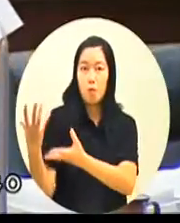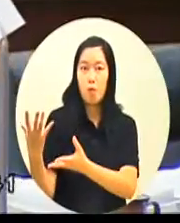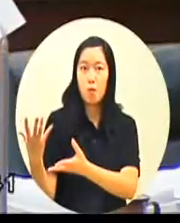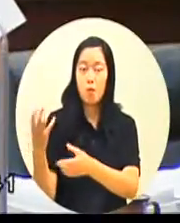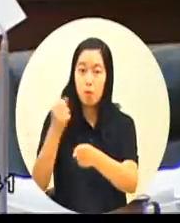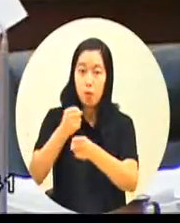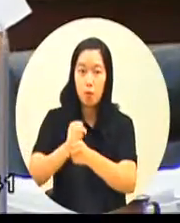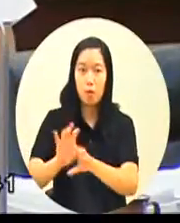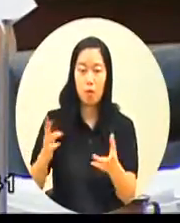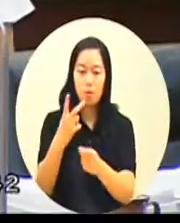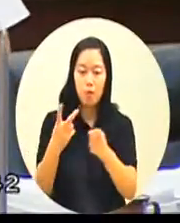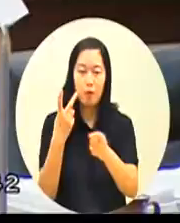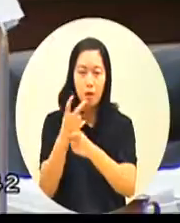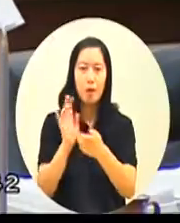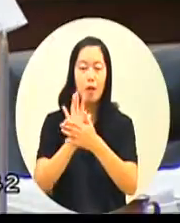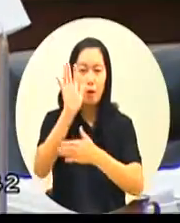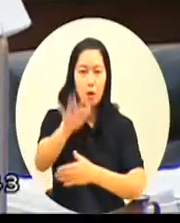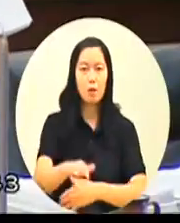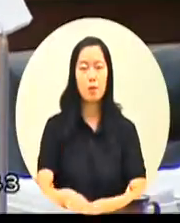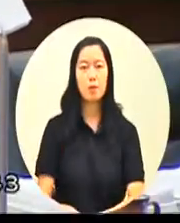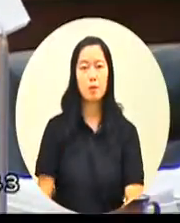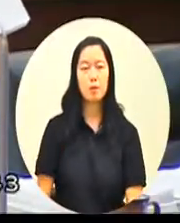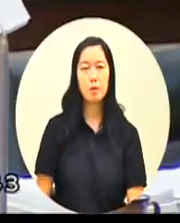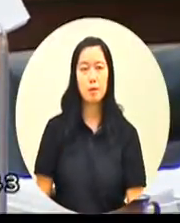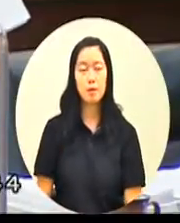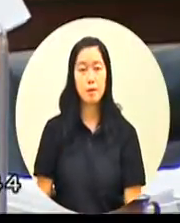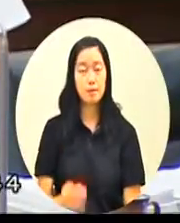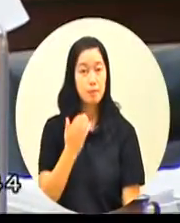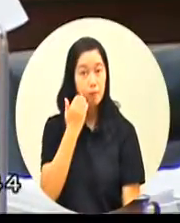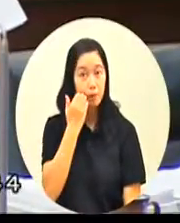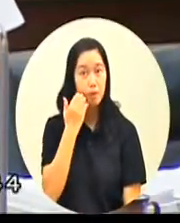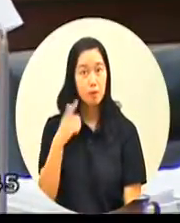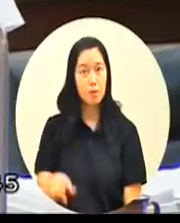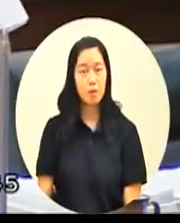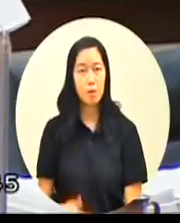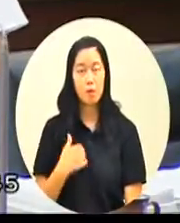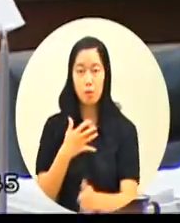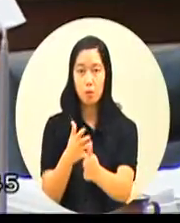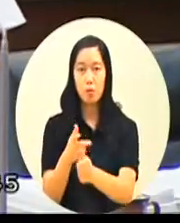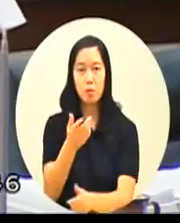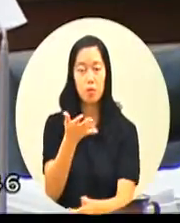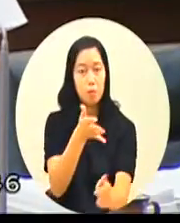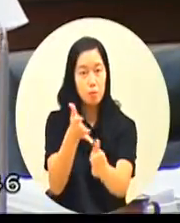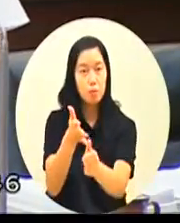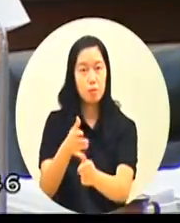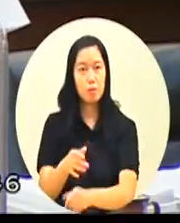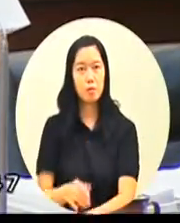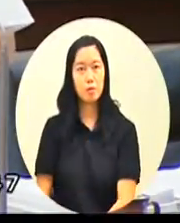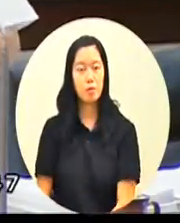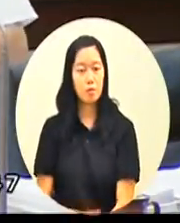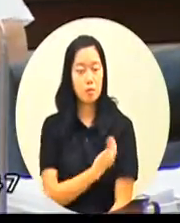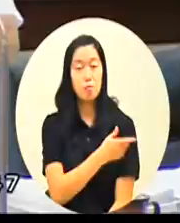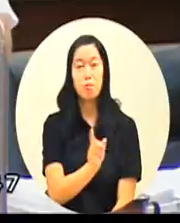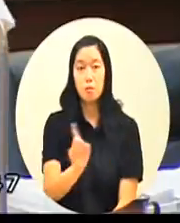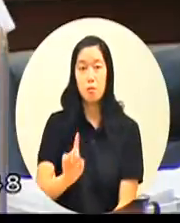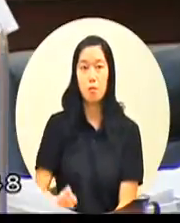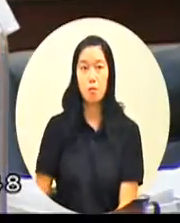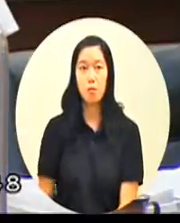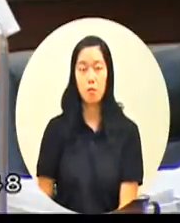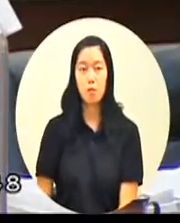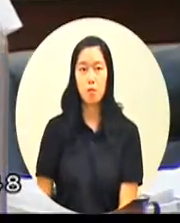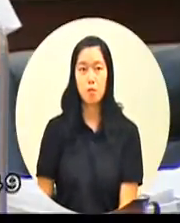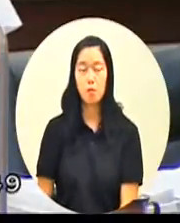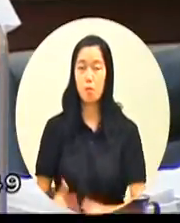去了。如果是这样的话，我想局长这边依你的态度，我觉得不管怎么样，主办单位还是